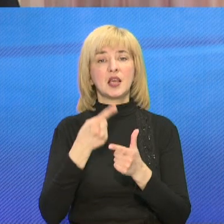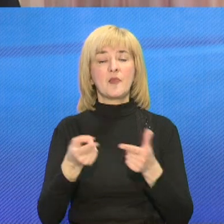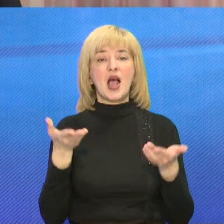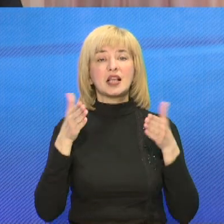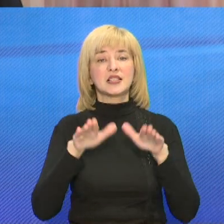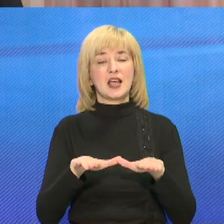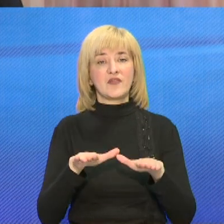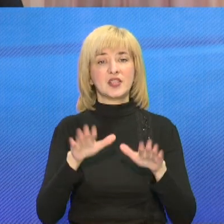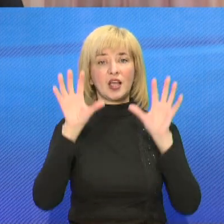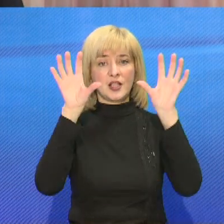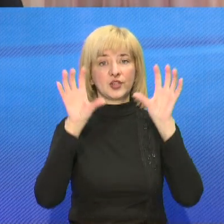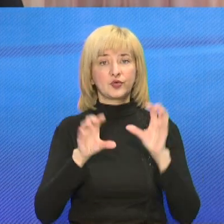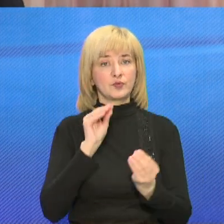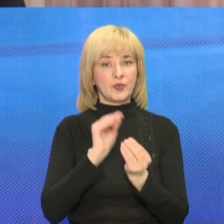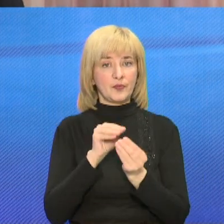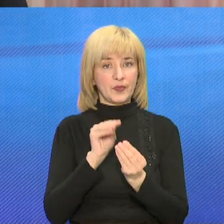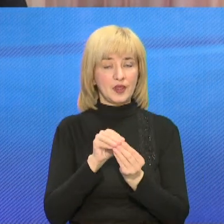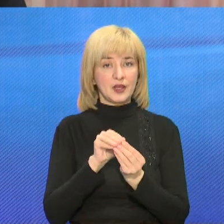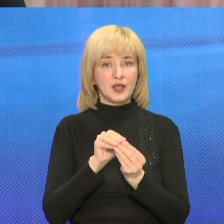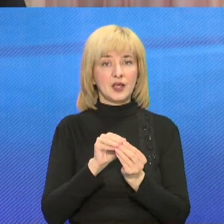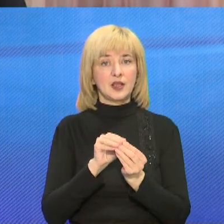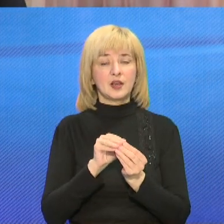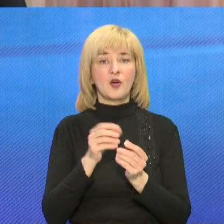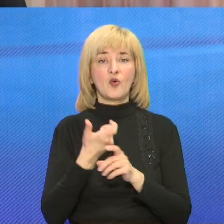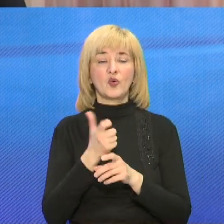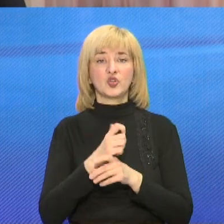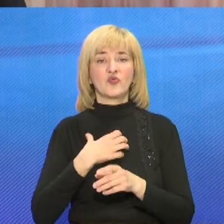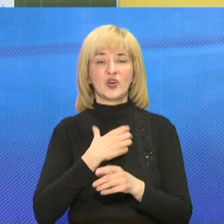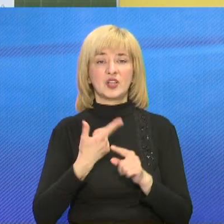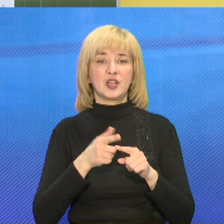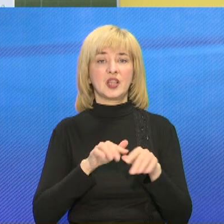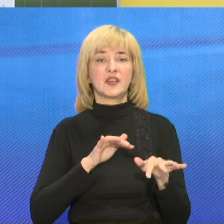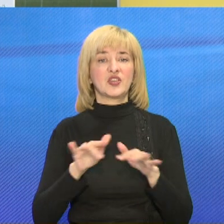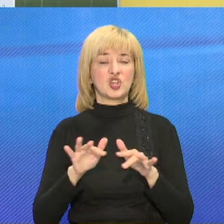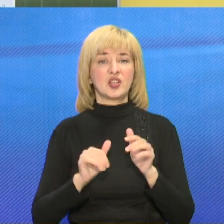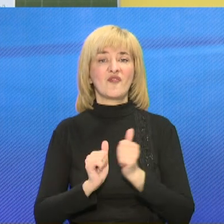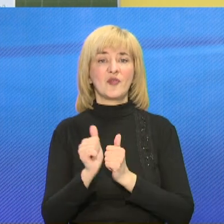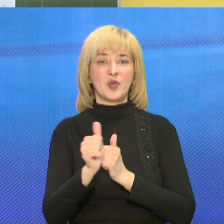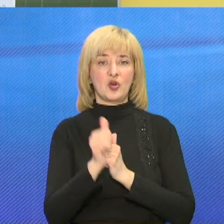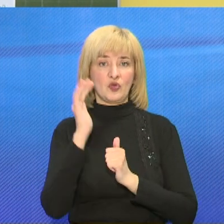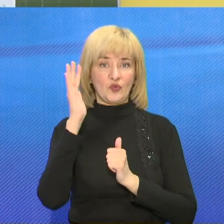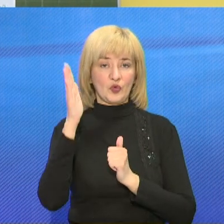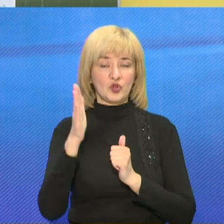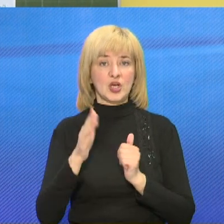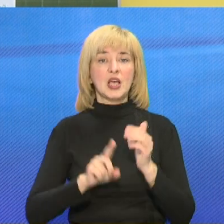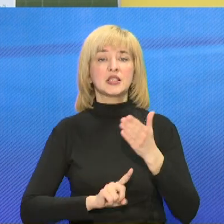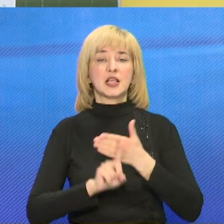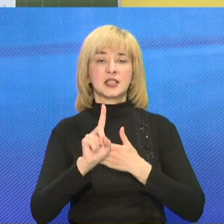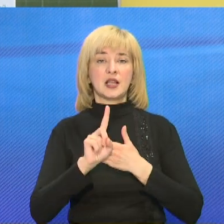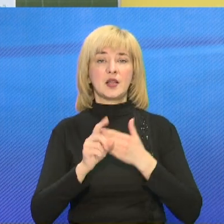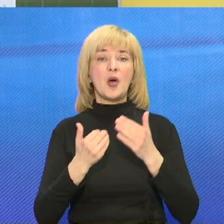же виде. Но очень важно, что это движение вперед, движение в будущее. Со стартом досрочного